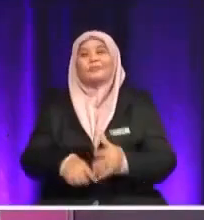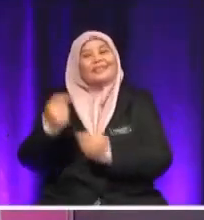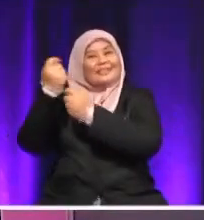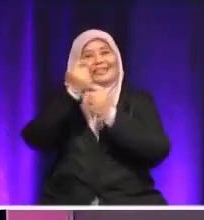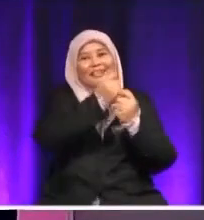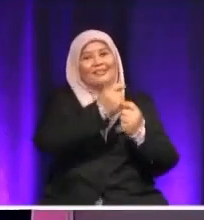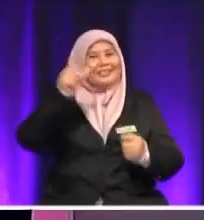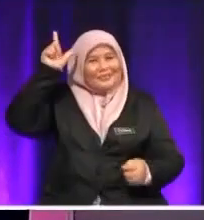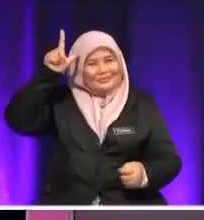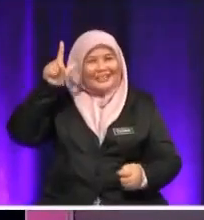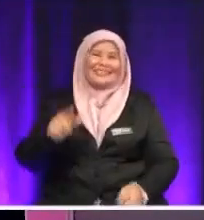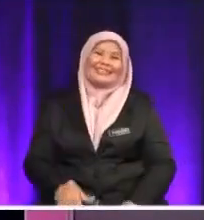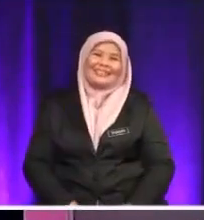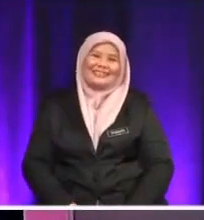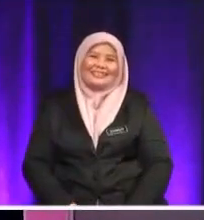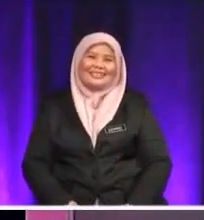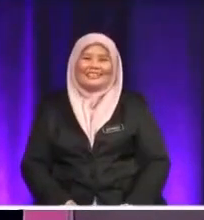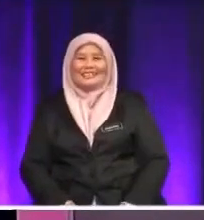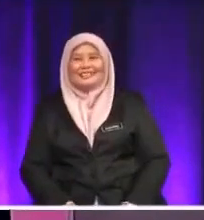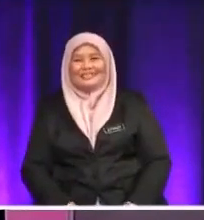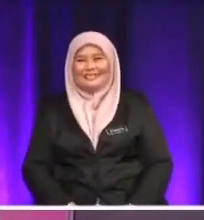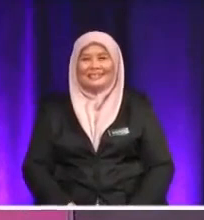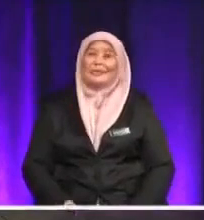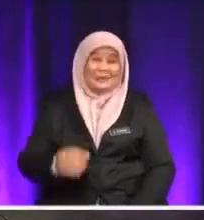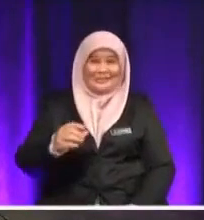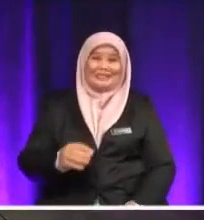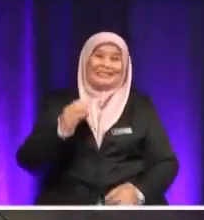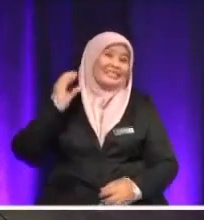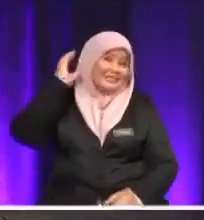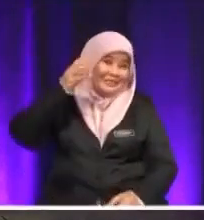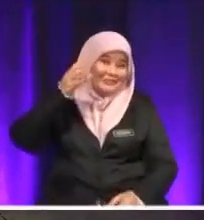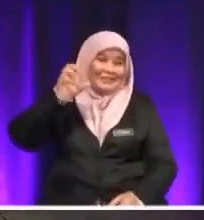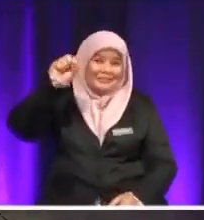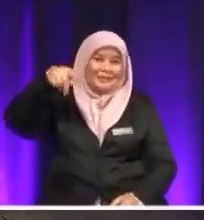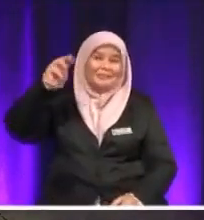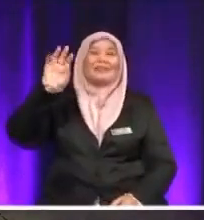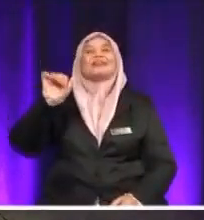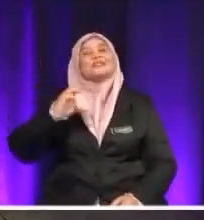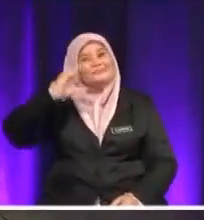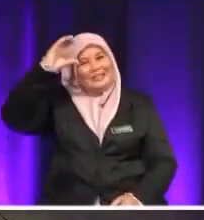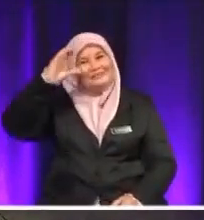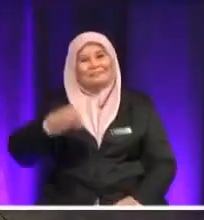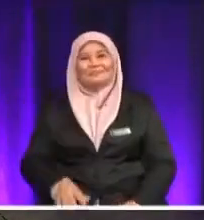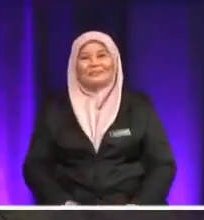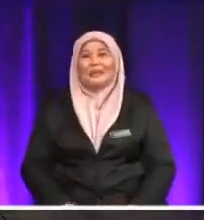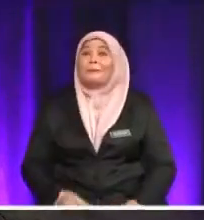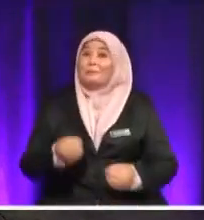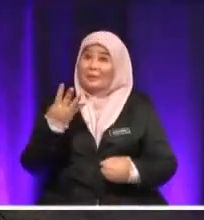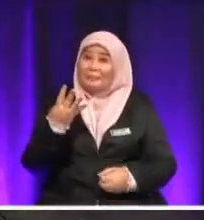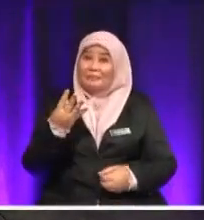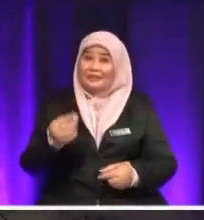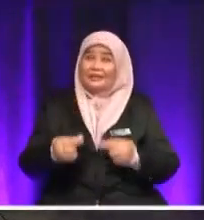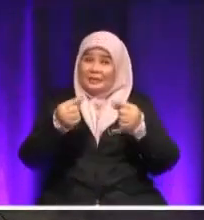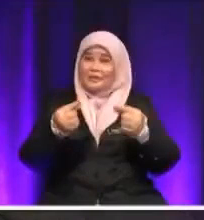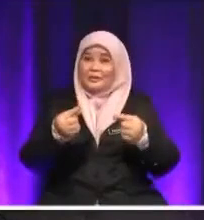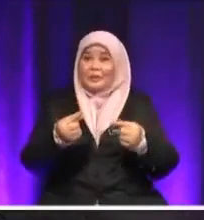Hakim, hebatlah Hakim. Inilah dia calon-calon SPM yang cemerlang ni. Yeah. Contoh suri teladan kepada semua calon. Berapa ganjaran, Ustaz? Yang ini saya